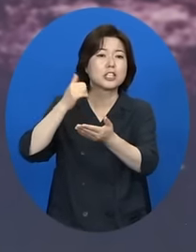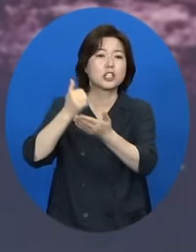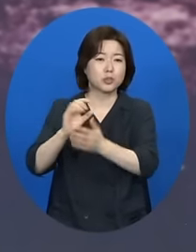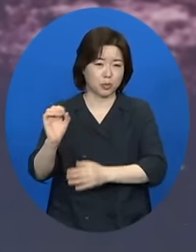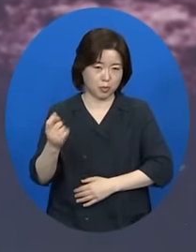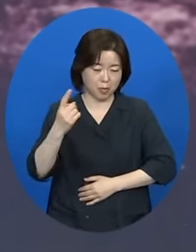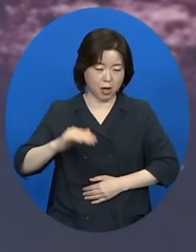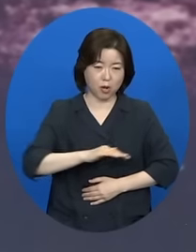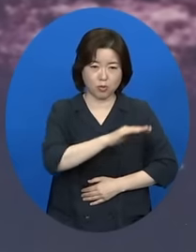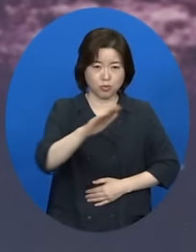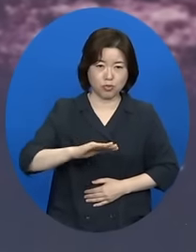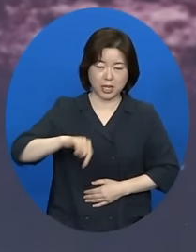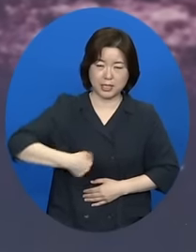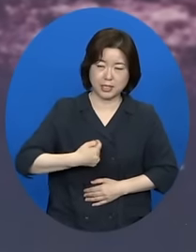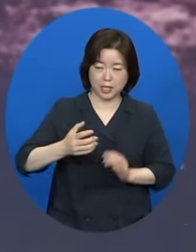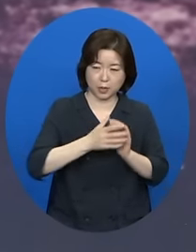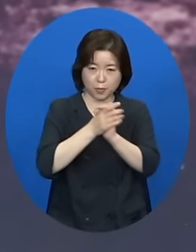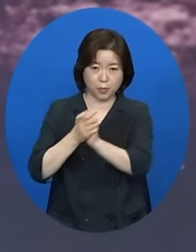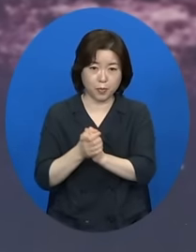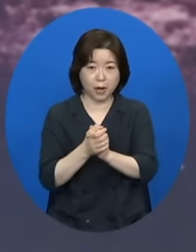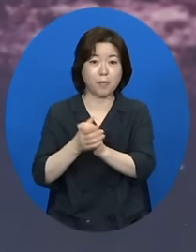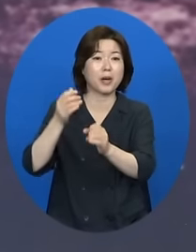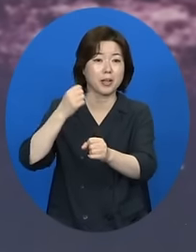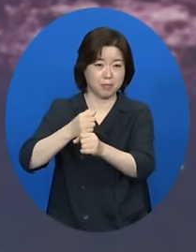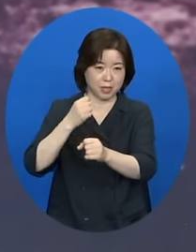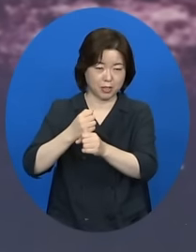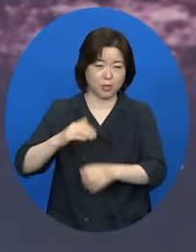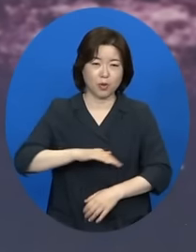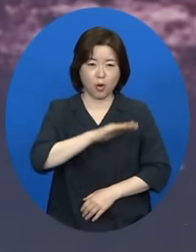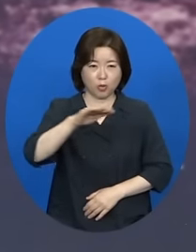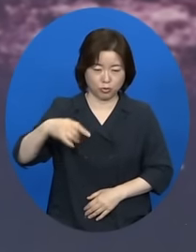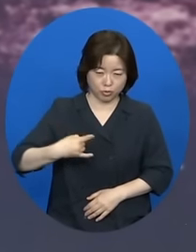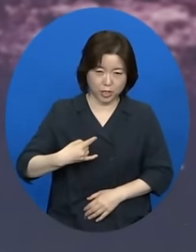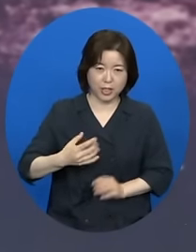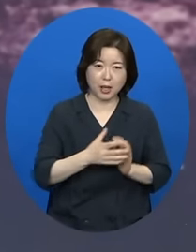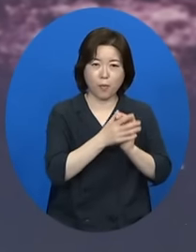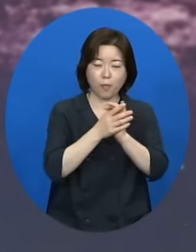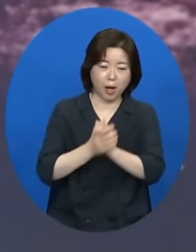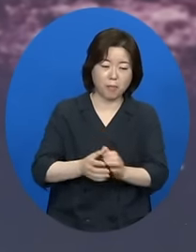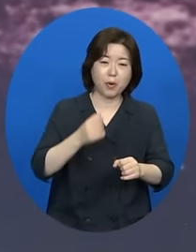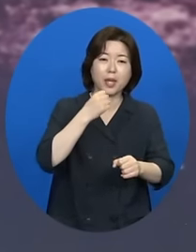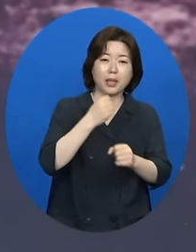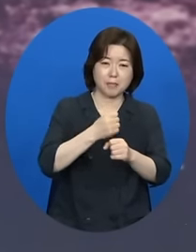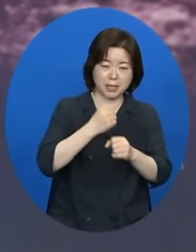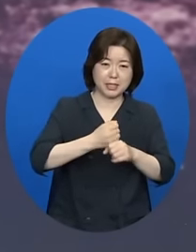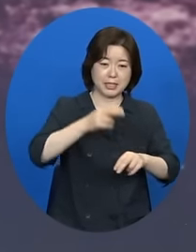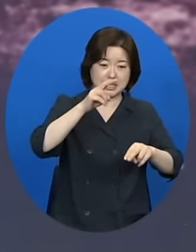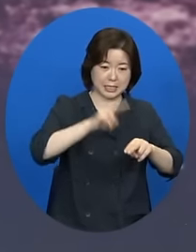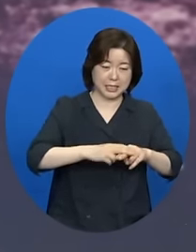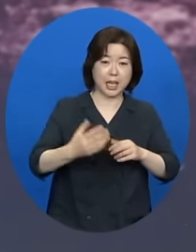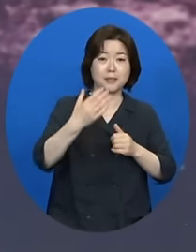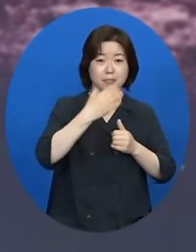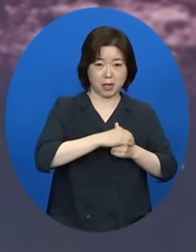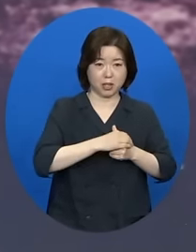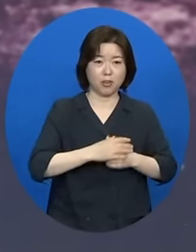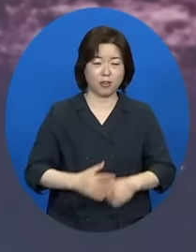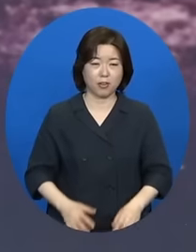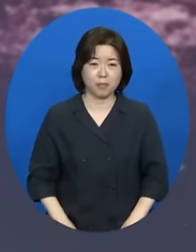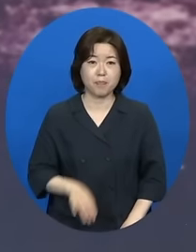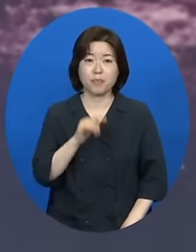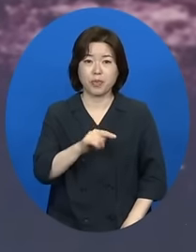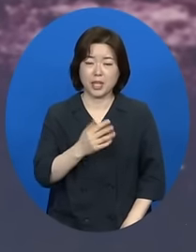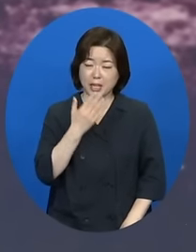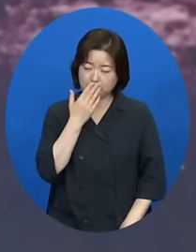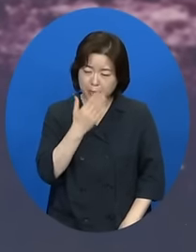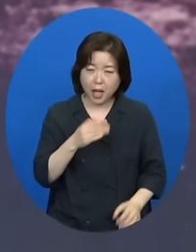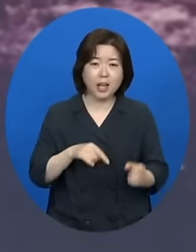말미암아 우리를 자기와 화목하게 하시고 또 우리에게 화목하게 하는 직분을 주셨으니 이것이